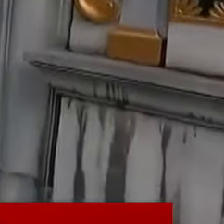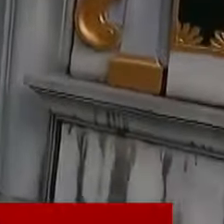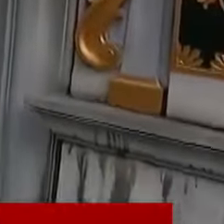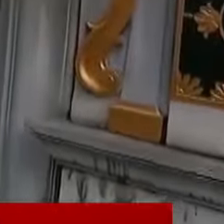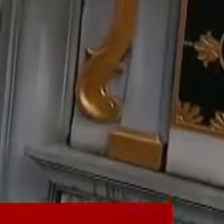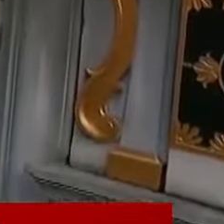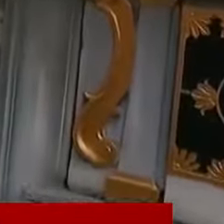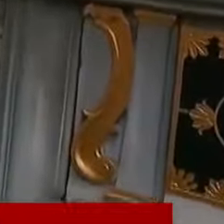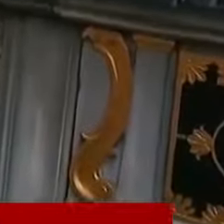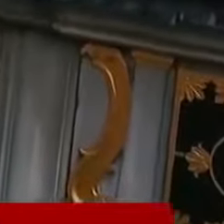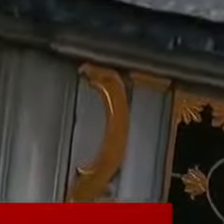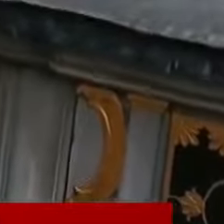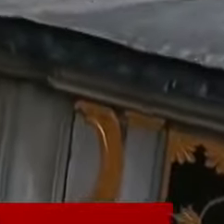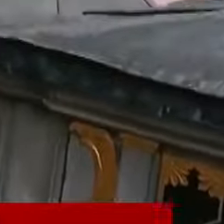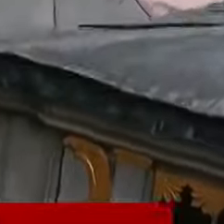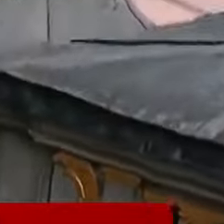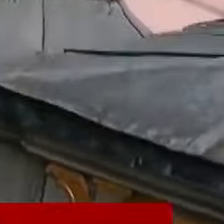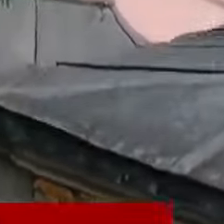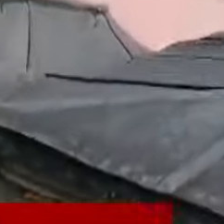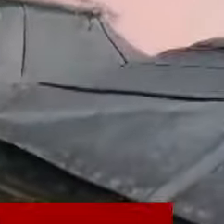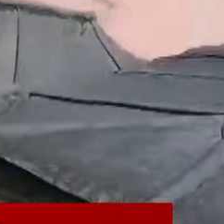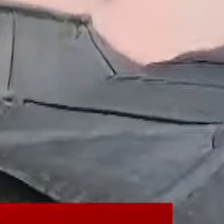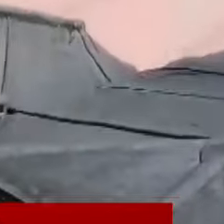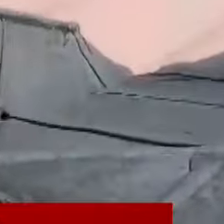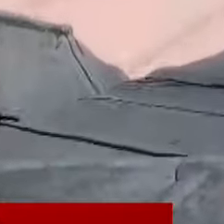أشهد أن محمد رسول